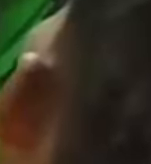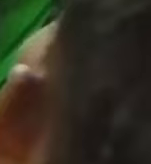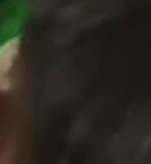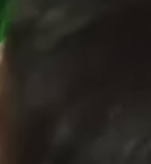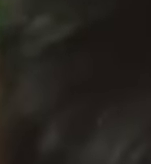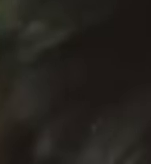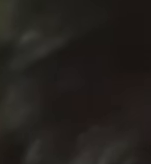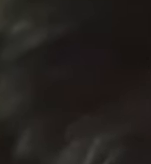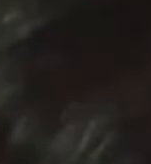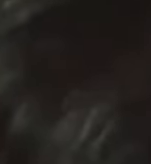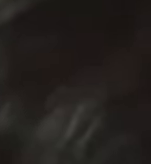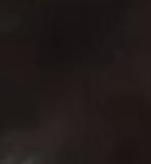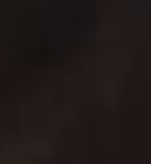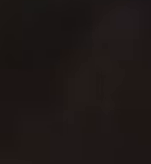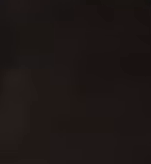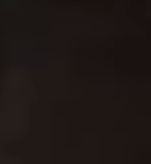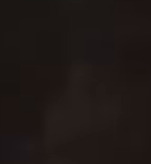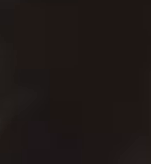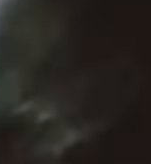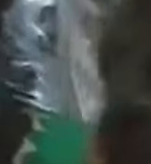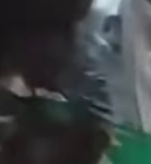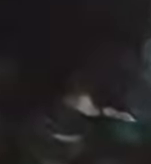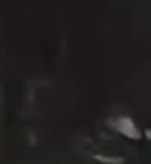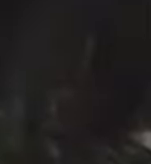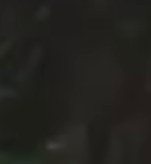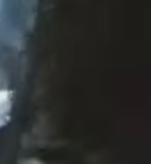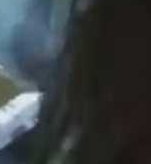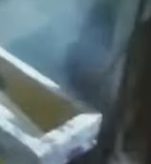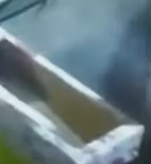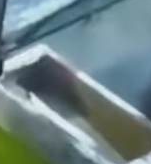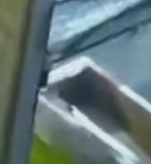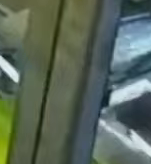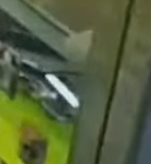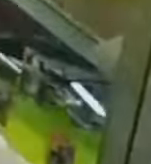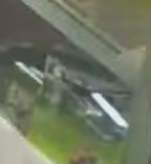ponsel meneriaki maling, beramai-ramai menangkap pelaku dan menyerahkan kepada polisi.